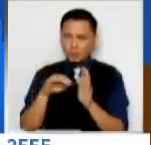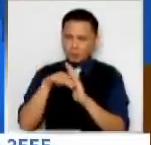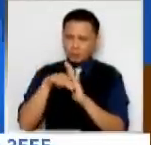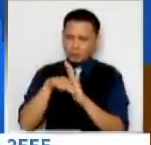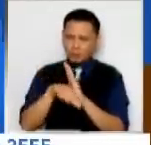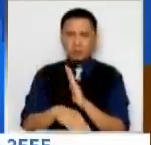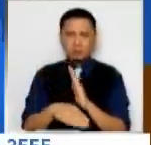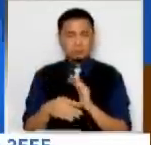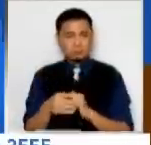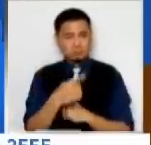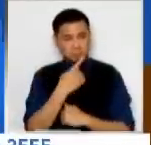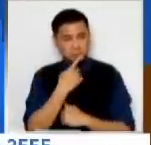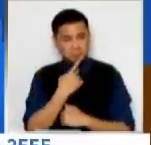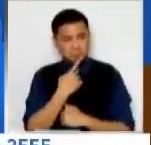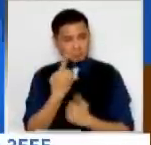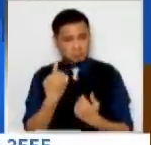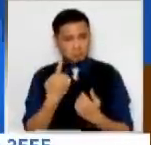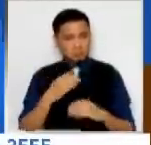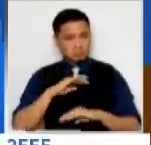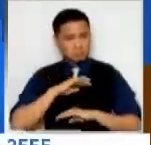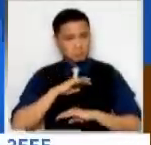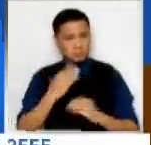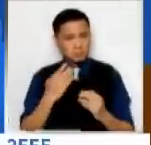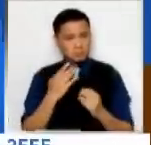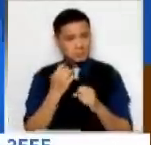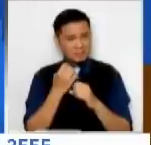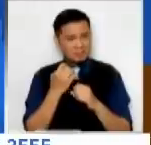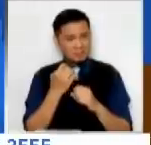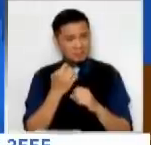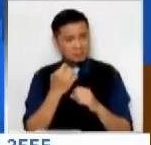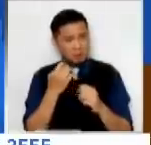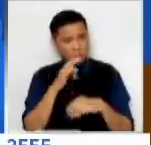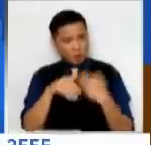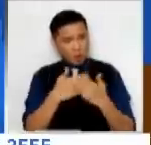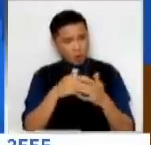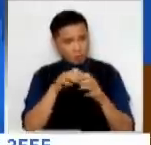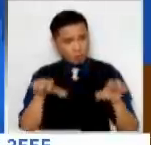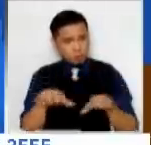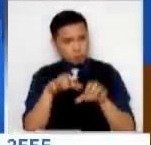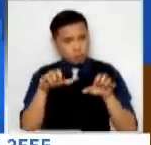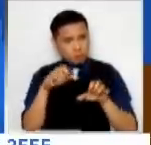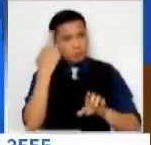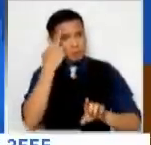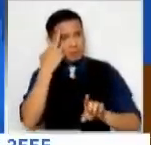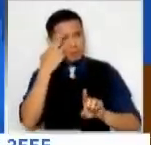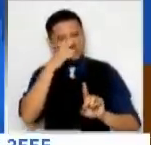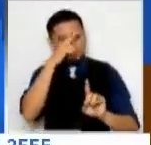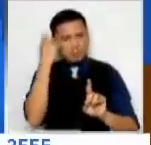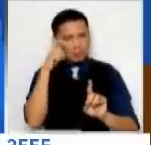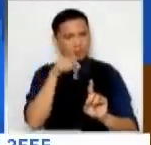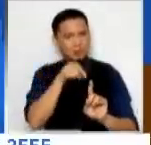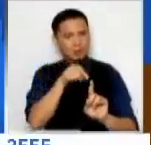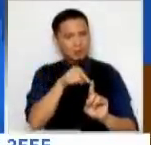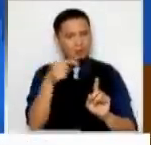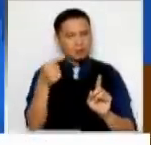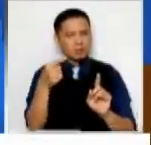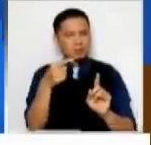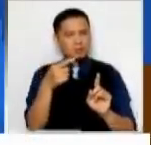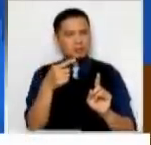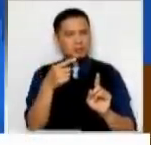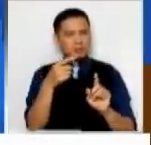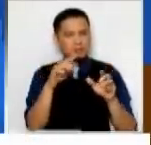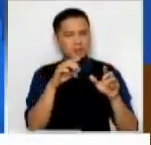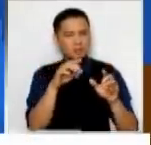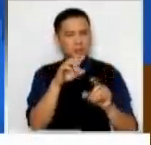say na ito pong lahat ng efforts na ginawa natin ay dahil din ho doon sa naging changes po doon sa classification po na